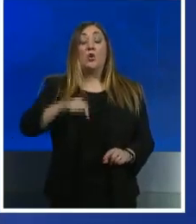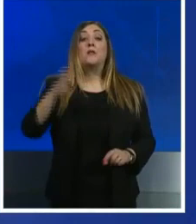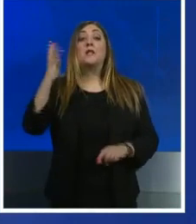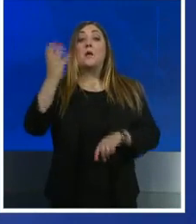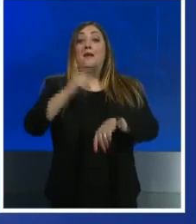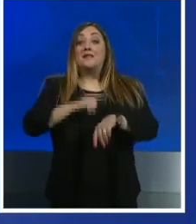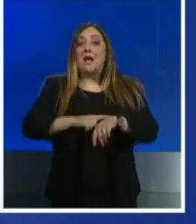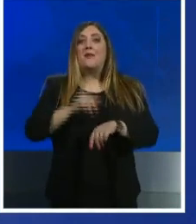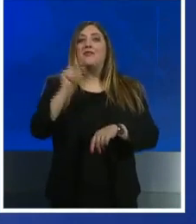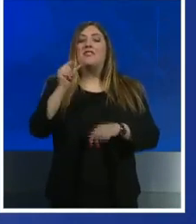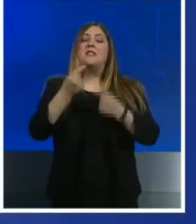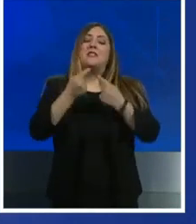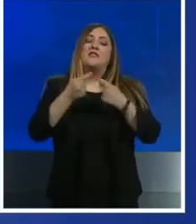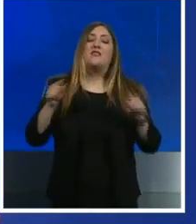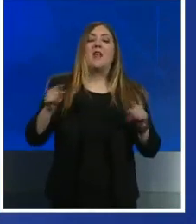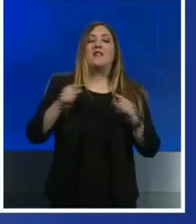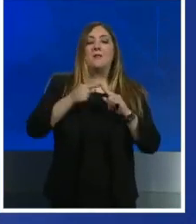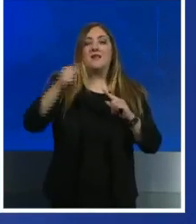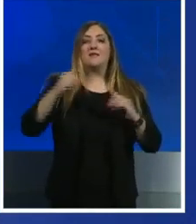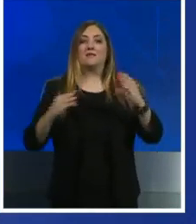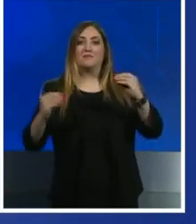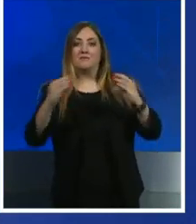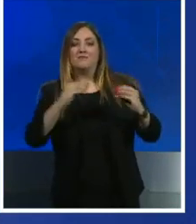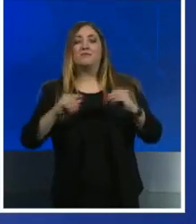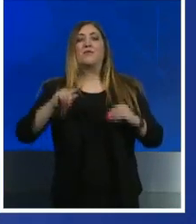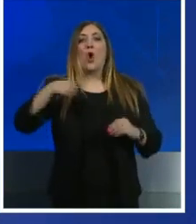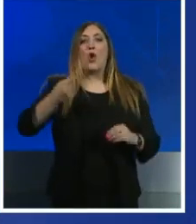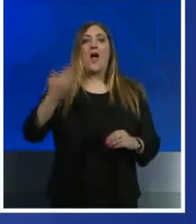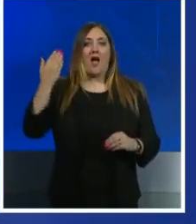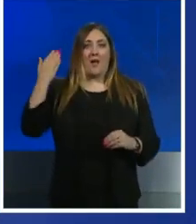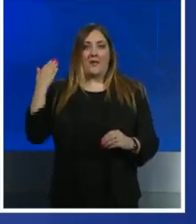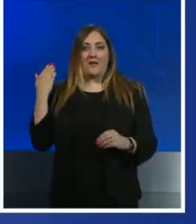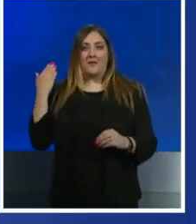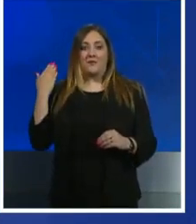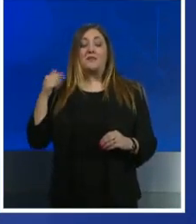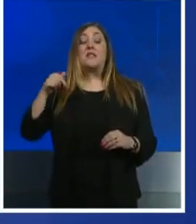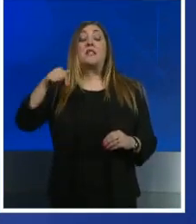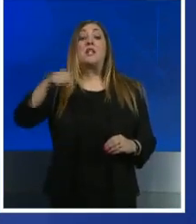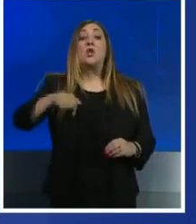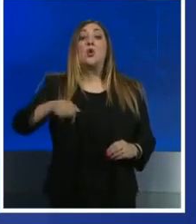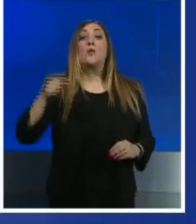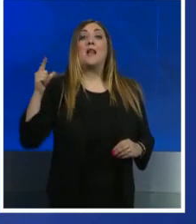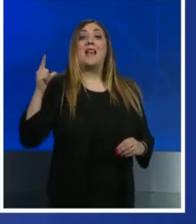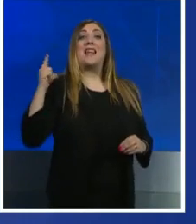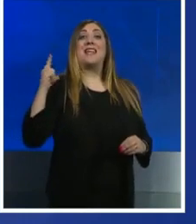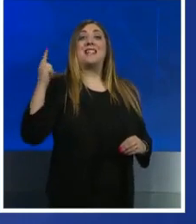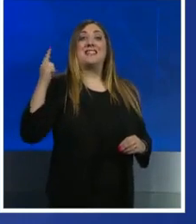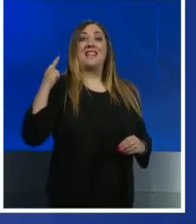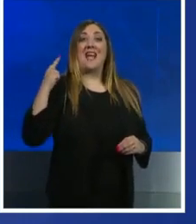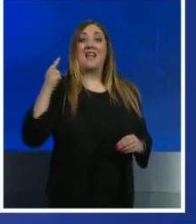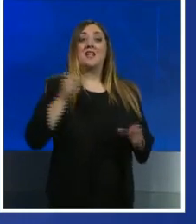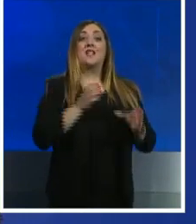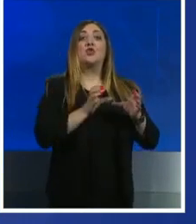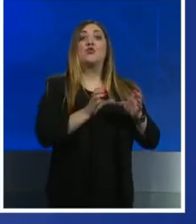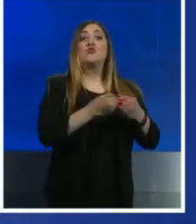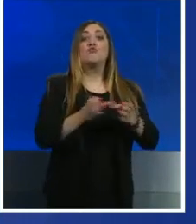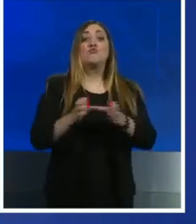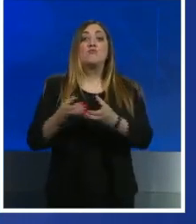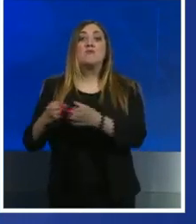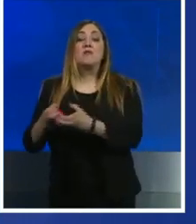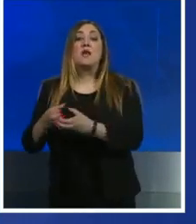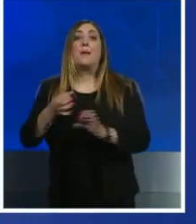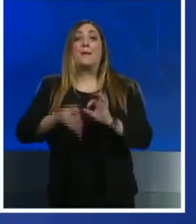kemmxejn differenti mid-dibattiti l-oħra li segwejtu s'issa se jsir bejn il-leaders il-mexxejja ta' sitt